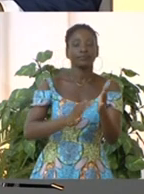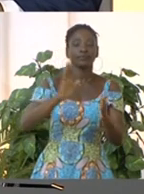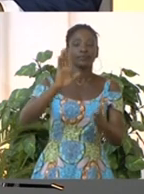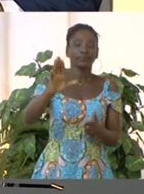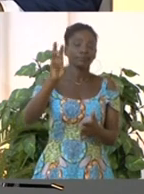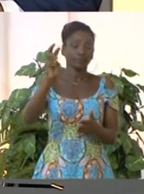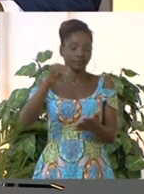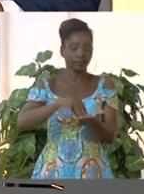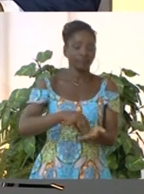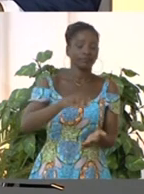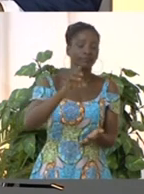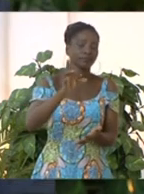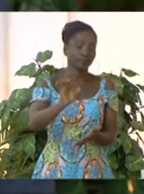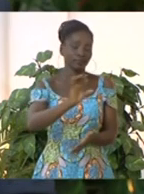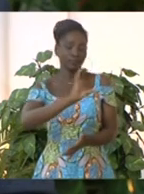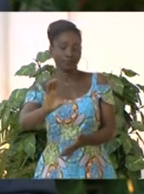59 886.